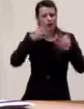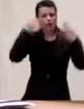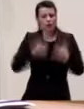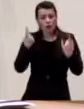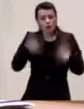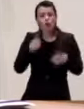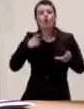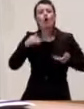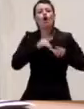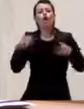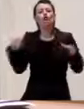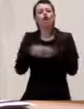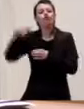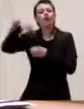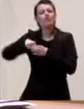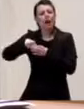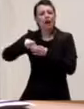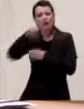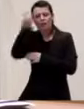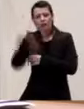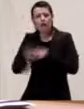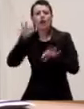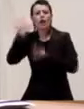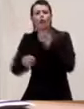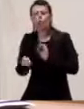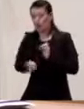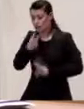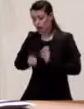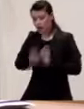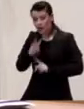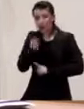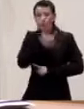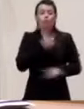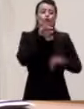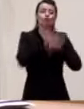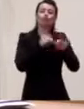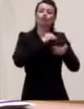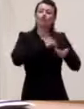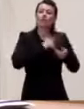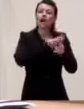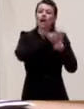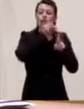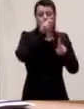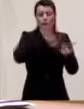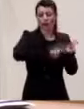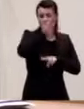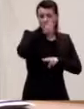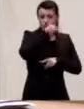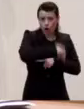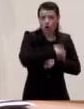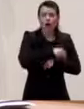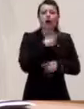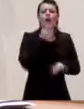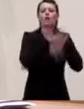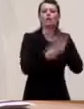Cure Palliative e della Società Italiana di Anestesia, Rianimazione e Terapia Intensiva.